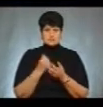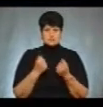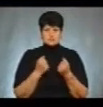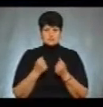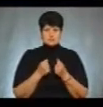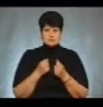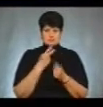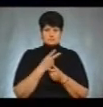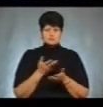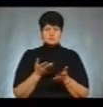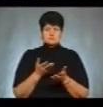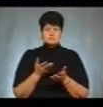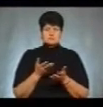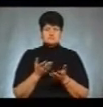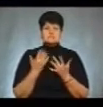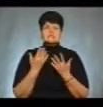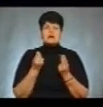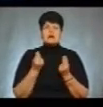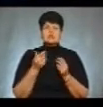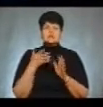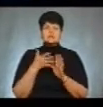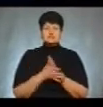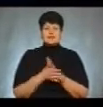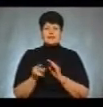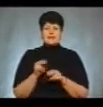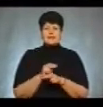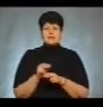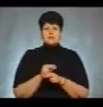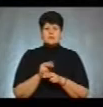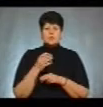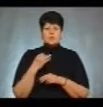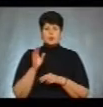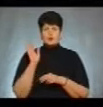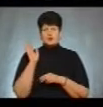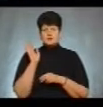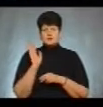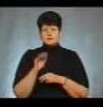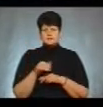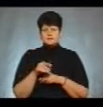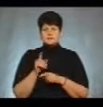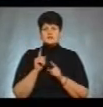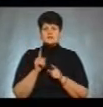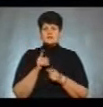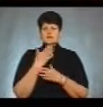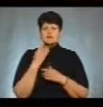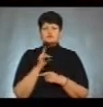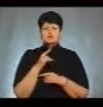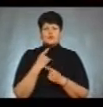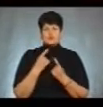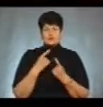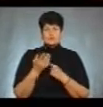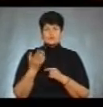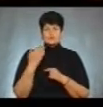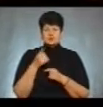а чого ні? Скільки грошей витрачаєте на ремонт? Ой, навіть не бачу говорити. В тому